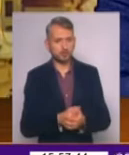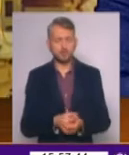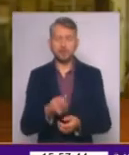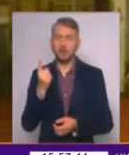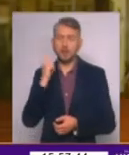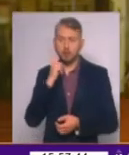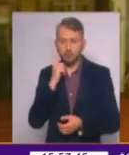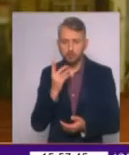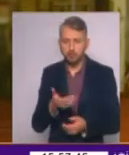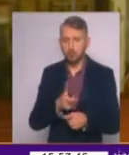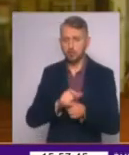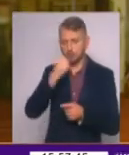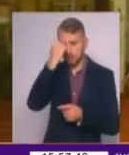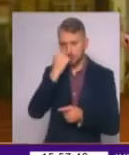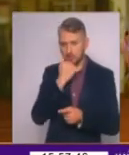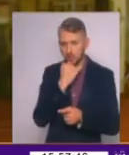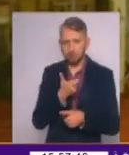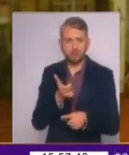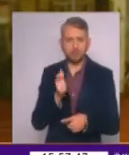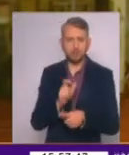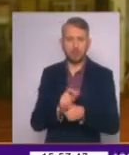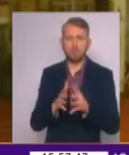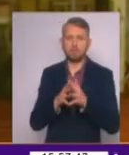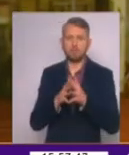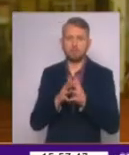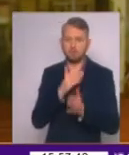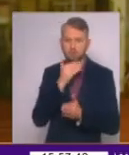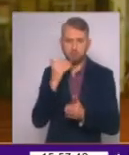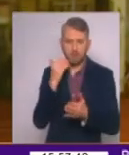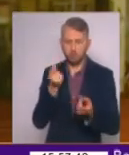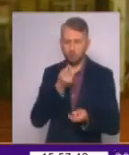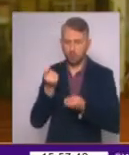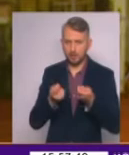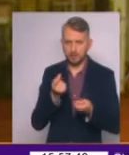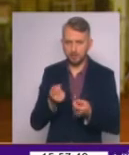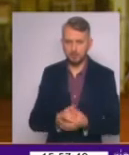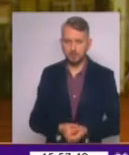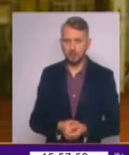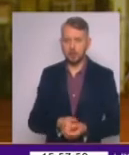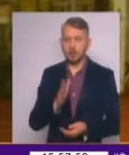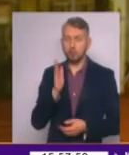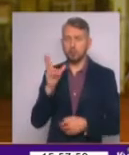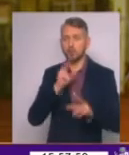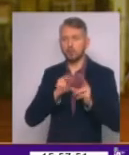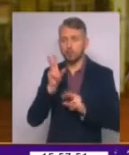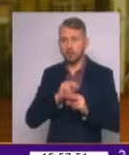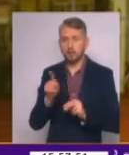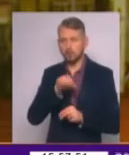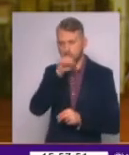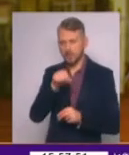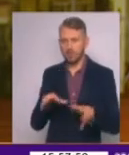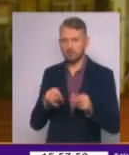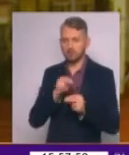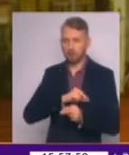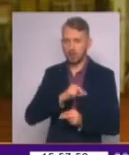почули, пане Олеже, дуже дякую. Ну, надзвичайно величезна кількість всіх цих нюансів. Будемо дуже сподіватися, що завдяки співпраці